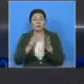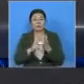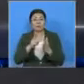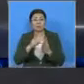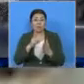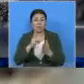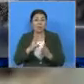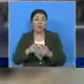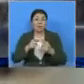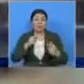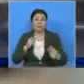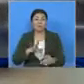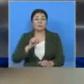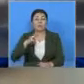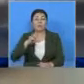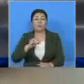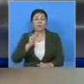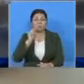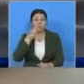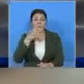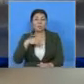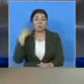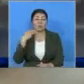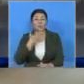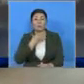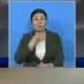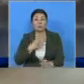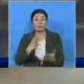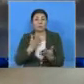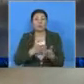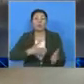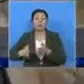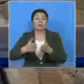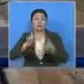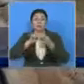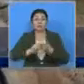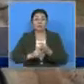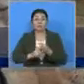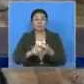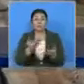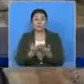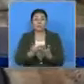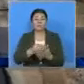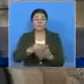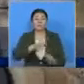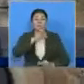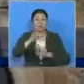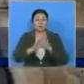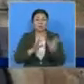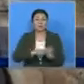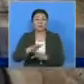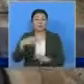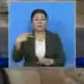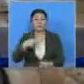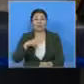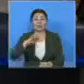бұл аумақ Самара-Шымкент және Ақтөбе-Мәртөк Ресей Федерациясы шекарасы трассаларын жалғайды. Айта кетейік, жобаны жүзеге асыру үшін 2000